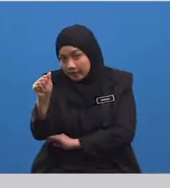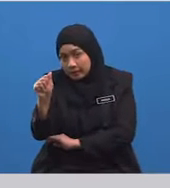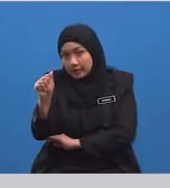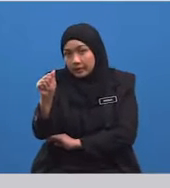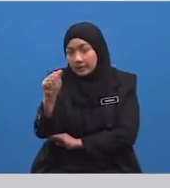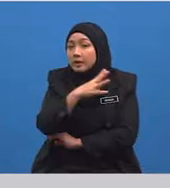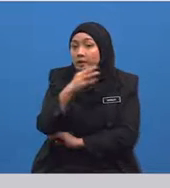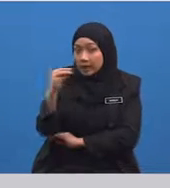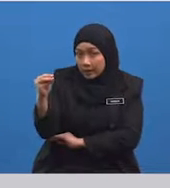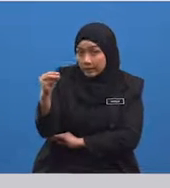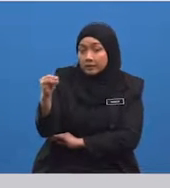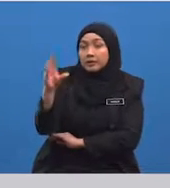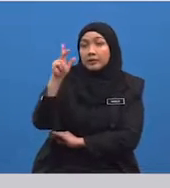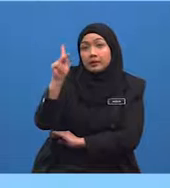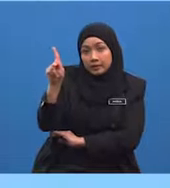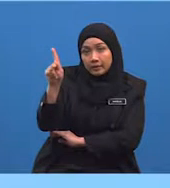dan kalsium sulfat.